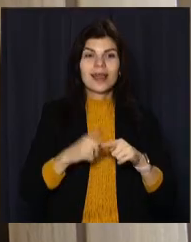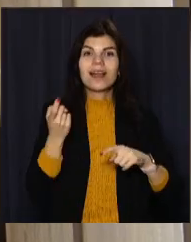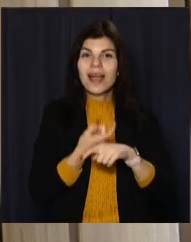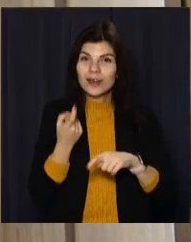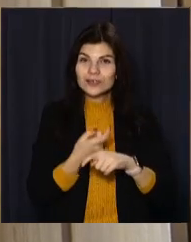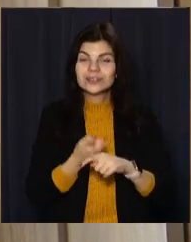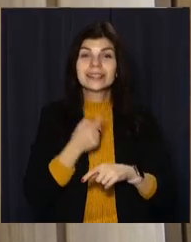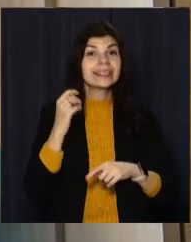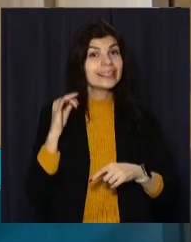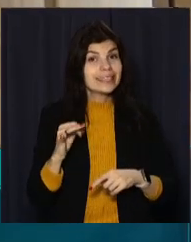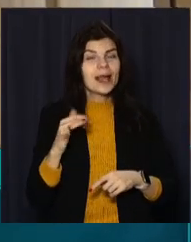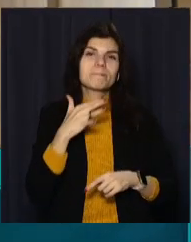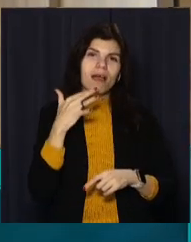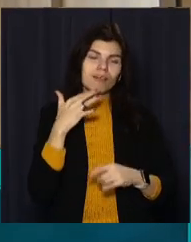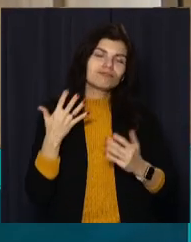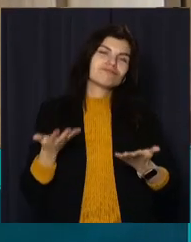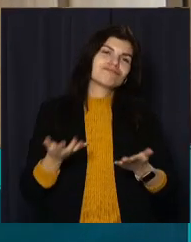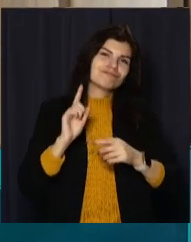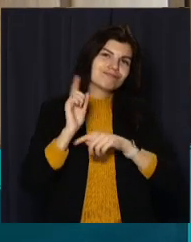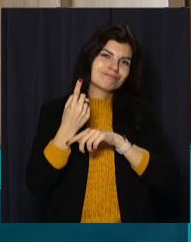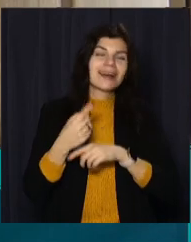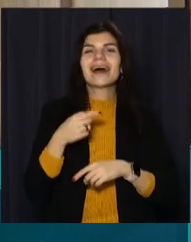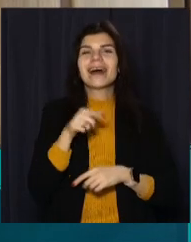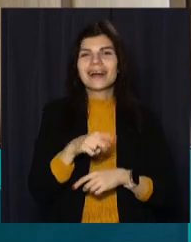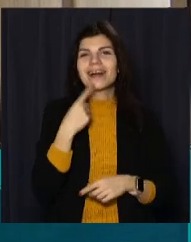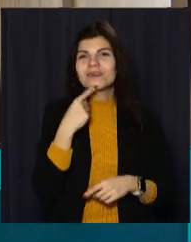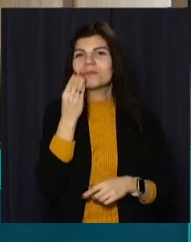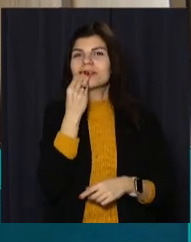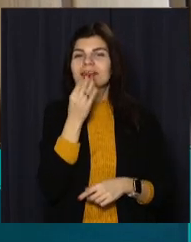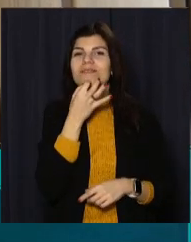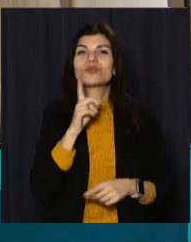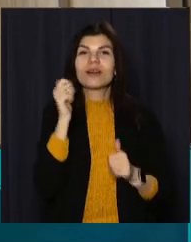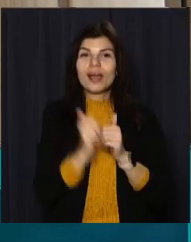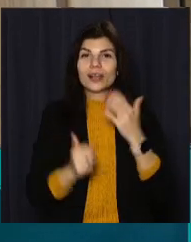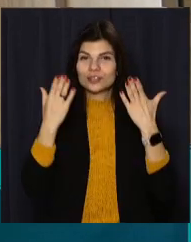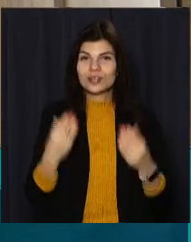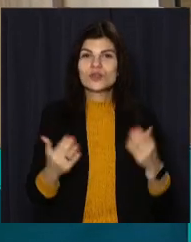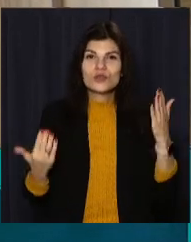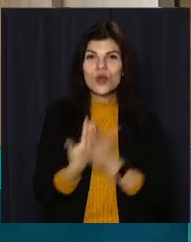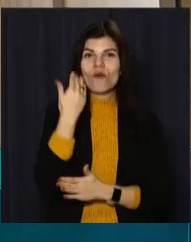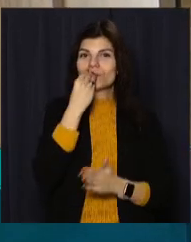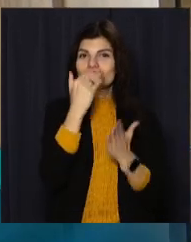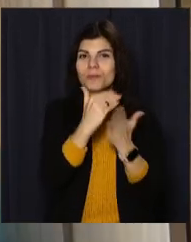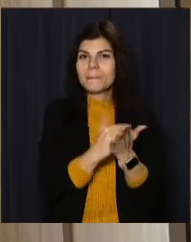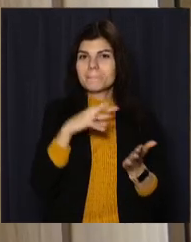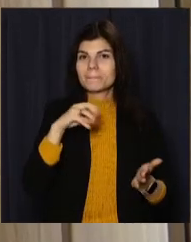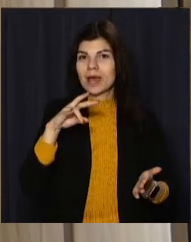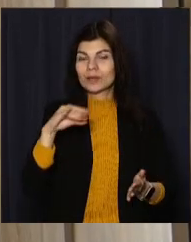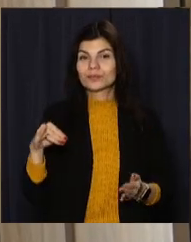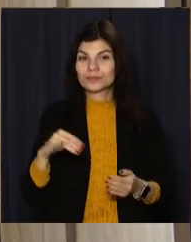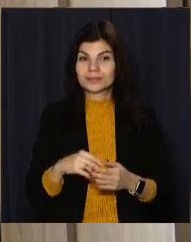і м'яско. Питання подобається те, що кожен день новое меню у нас.